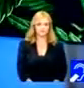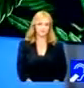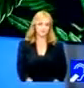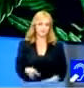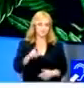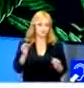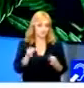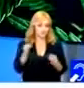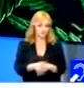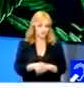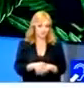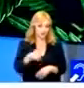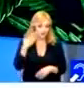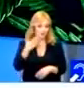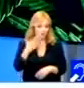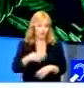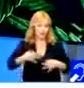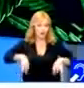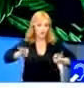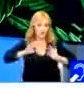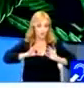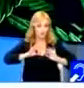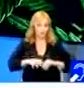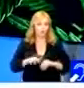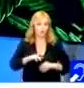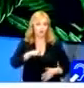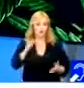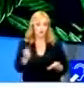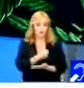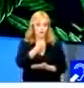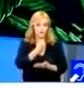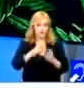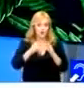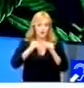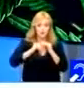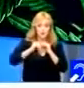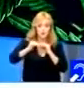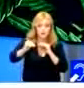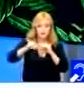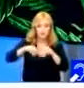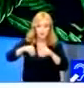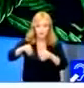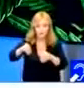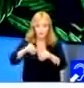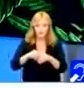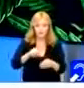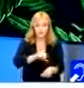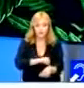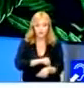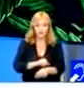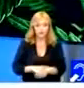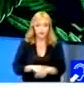Captură impresionantă de droguri în România. Procurorii de la crimă organizată au descoperit o plantație imensă de cannabis la marginea